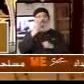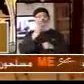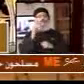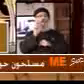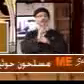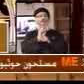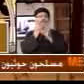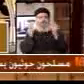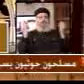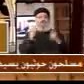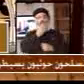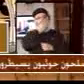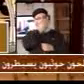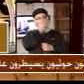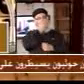كثيرة.